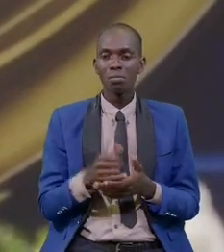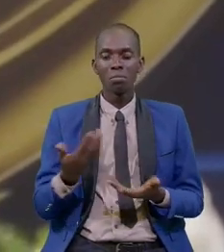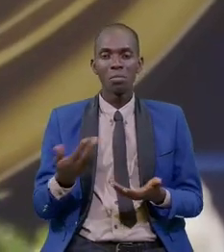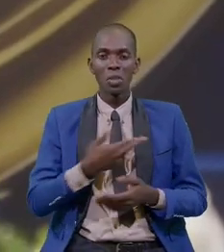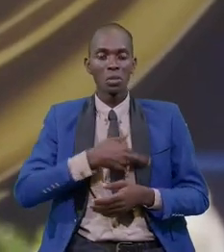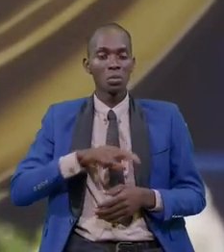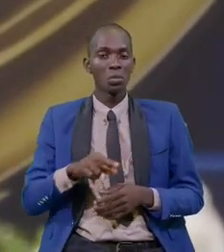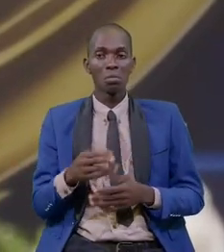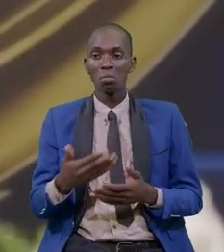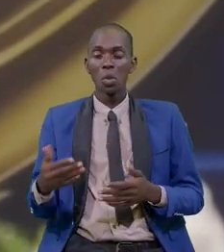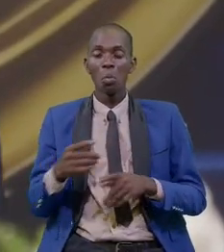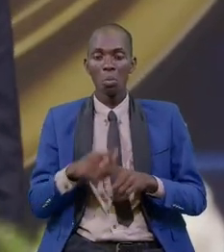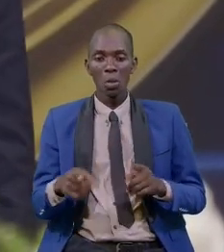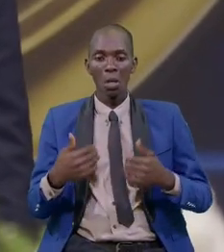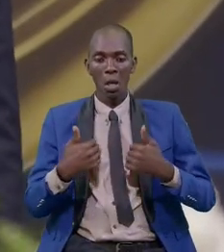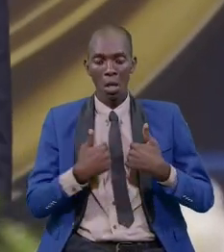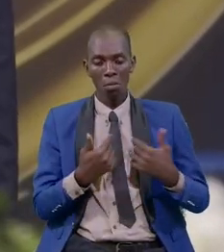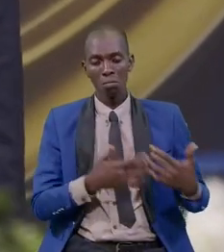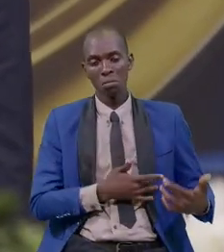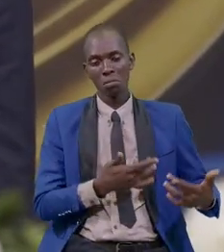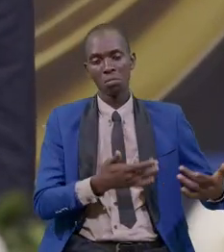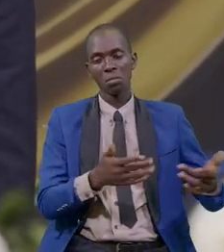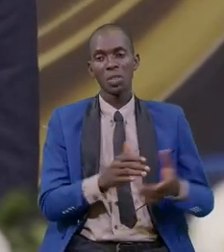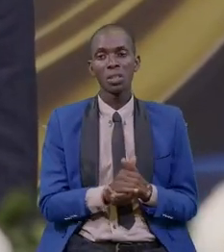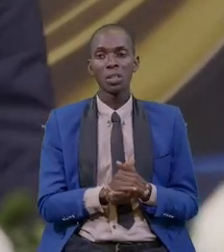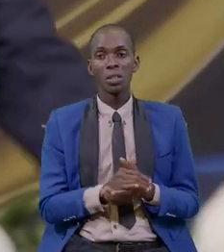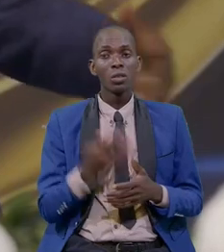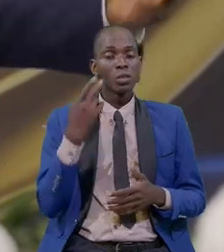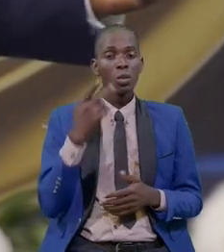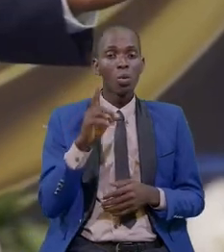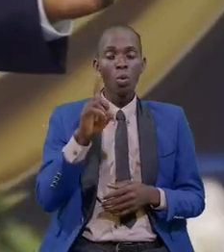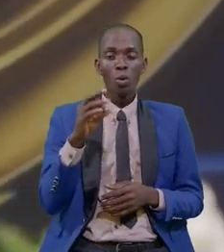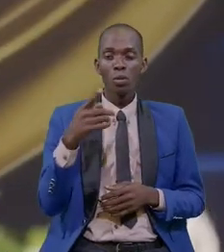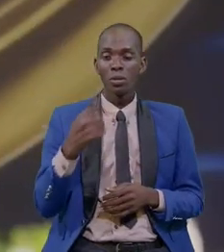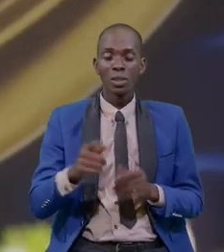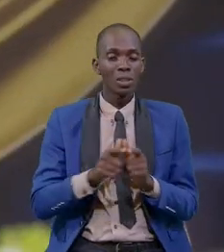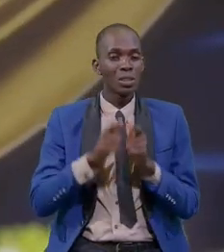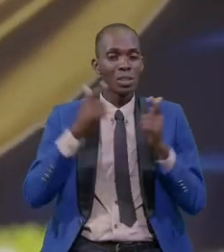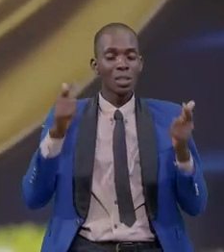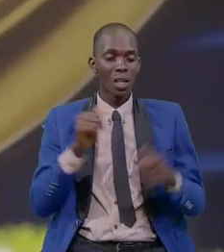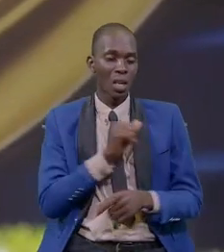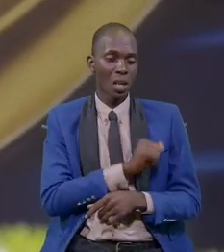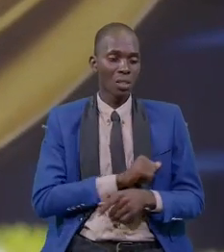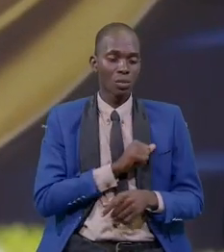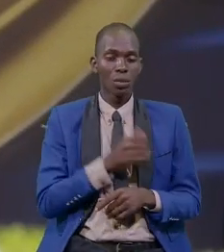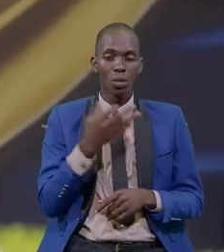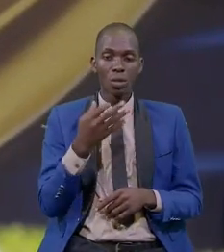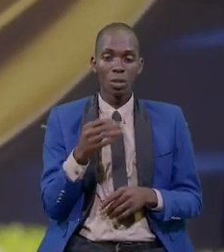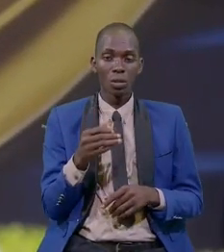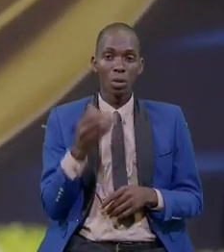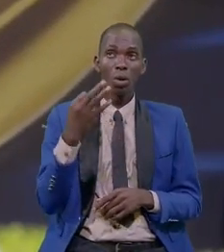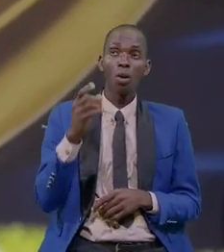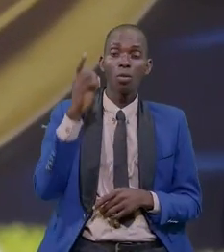la pratique, mais il a la compassion. Avez-vous vu? L'un des attributs, grand attribut de Dieu dans l'Ancien